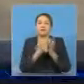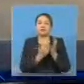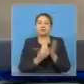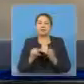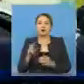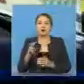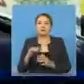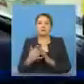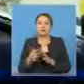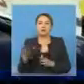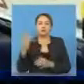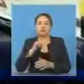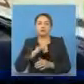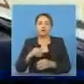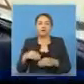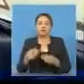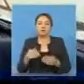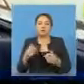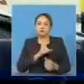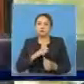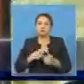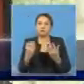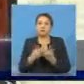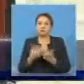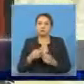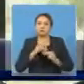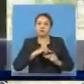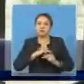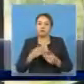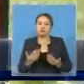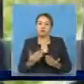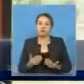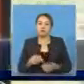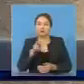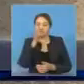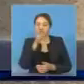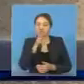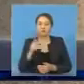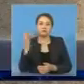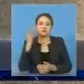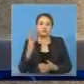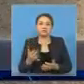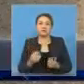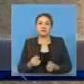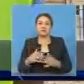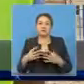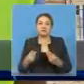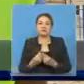году Бекмурат Баяубаев сдал в аренду свою технику и поступил на работу. Теперь он получает постоянную заработную плату и вносит вклад в благоустройство